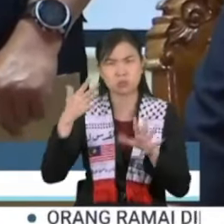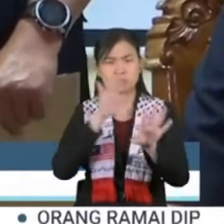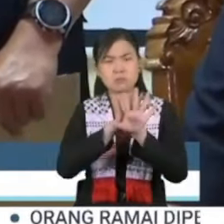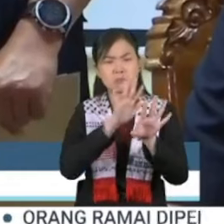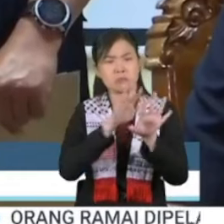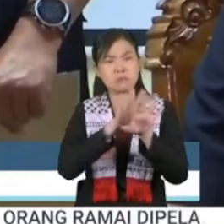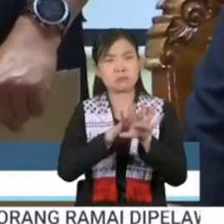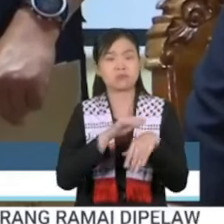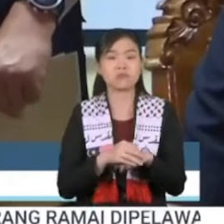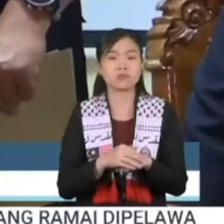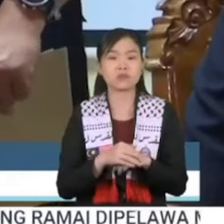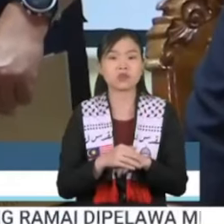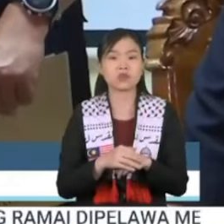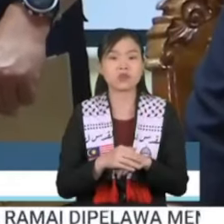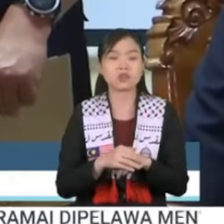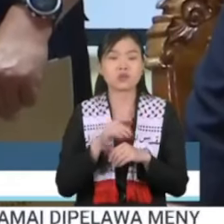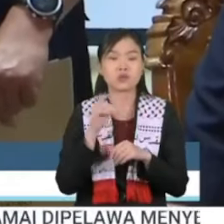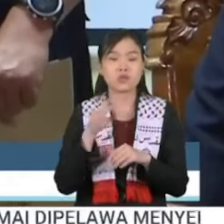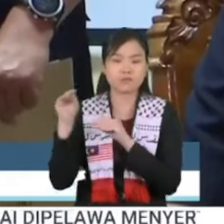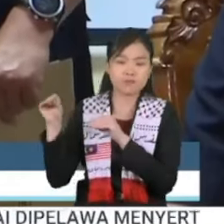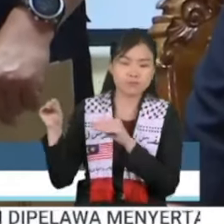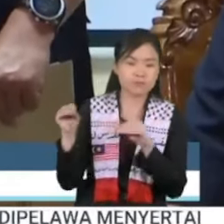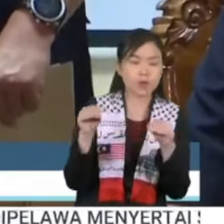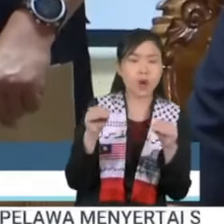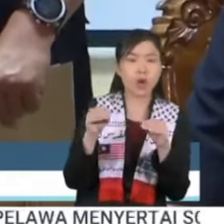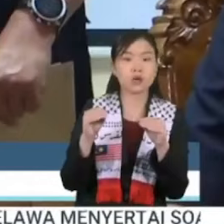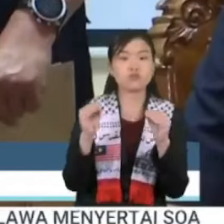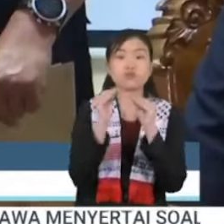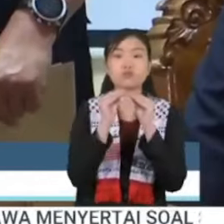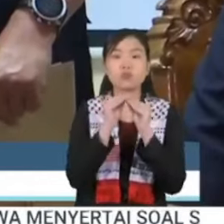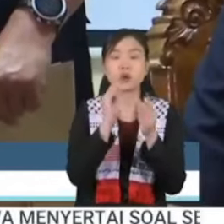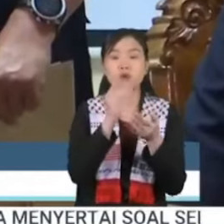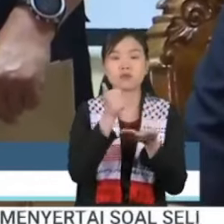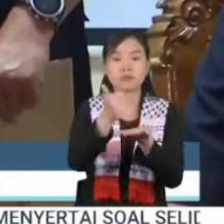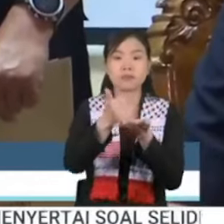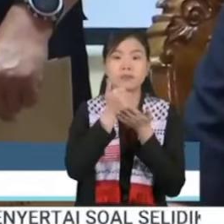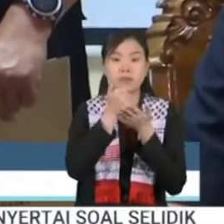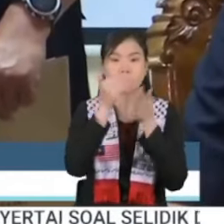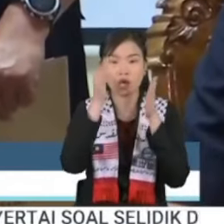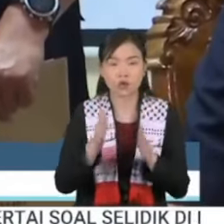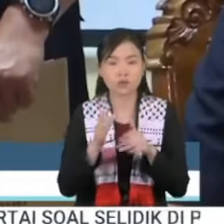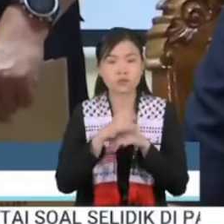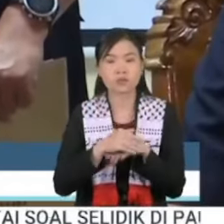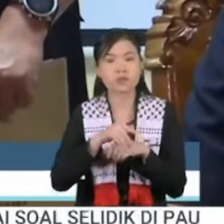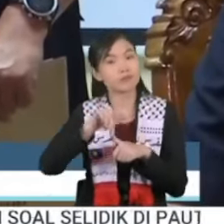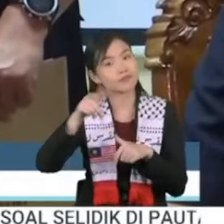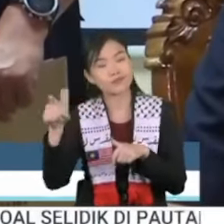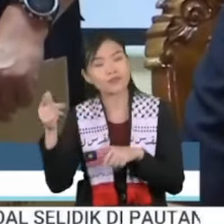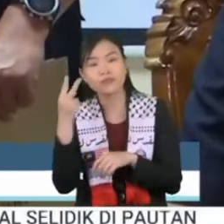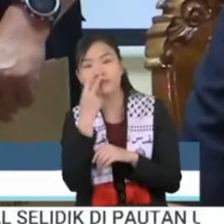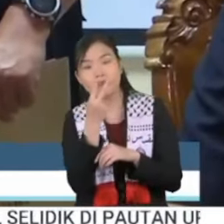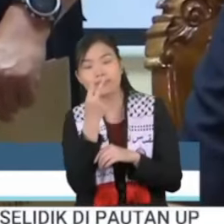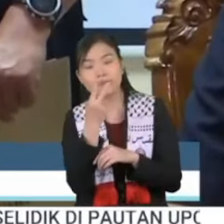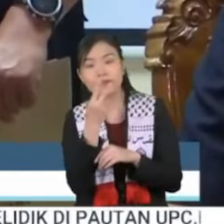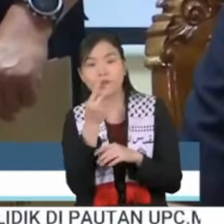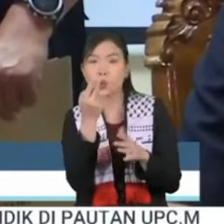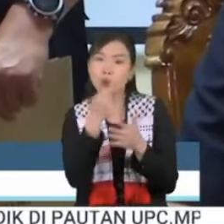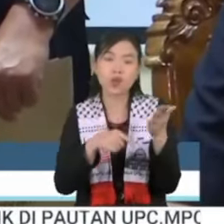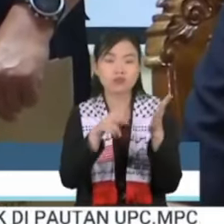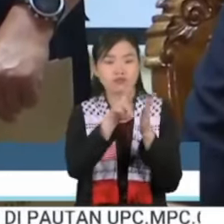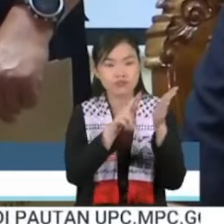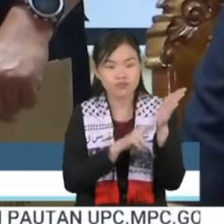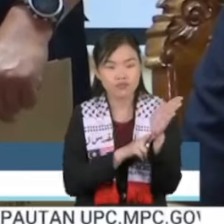Jadi kita bergerak ke arah itu dari segi bantuan kemanusiaan. Yang lain-lain, kita tengok apa peraturan